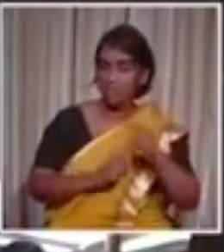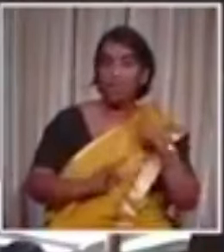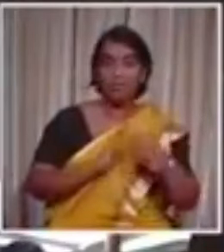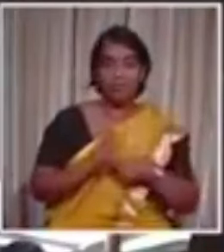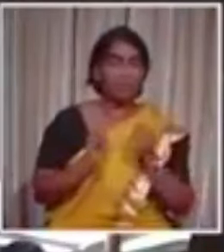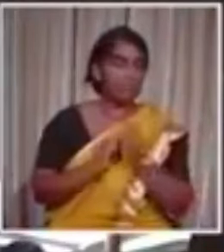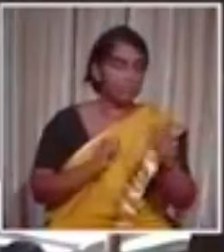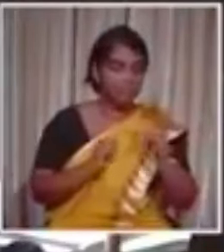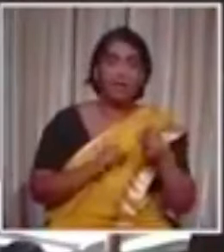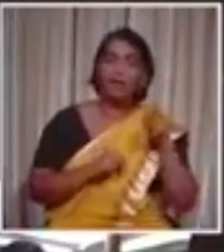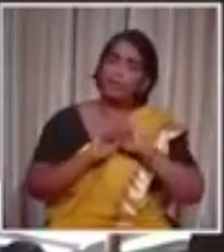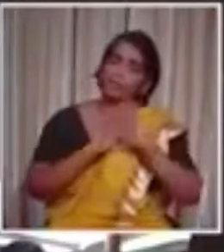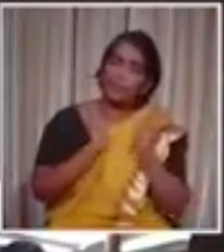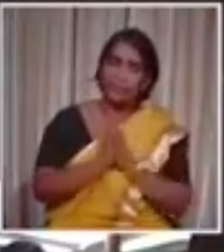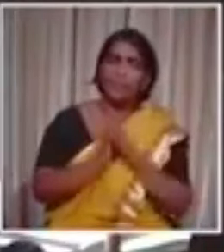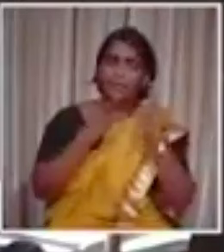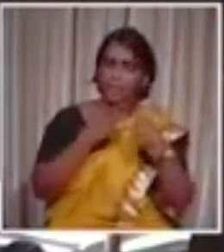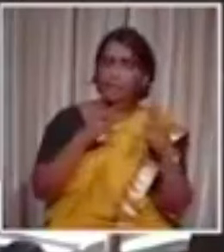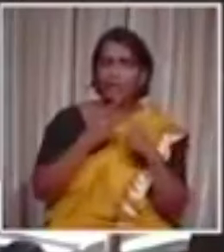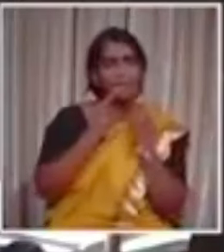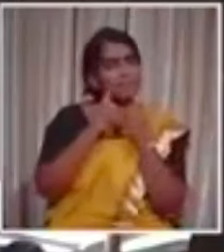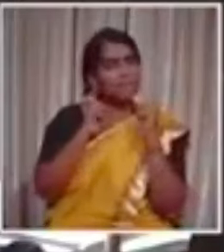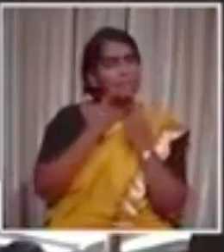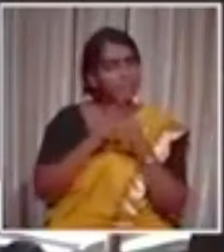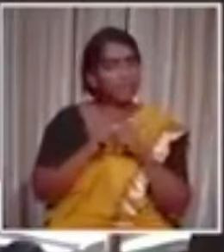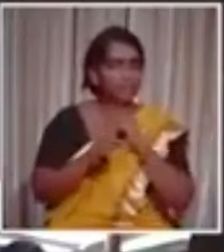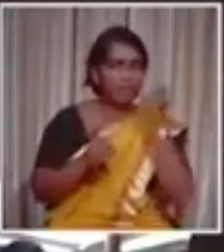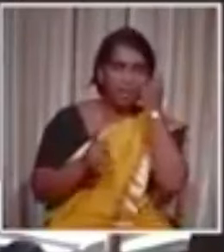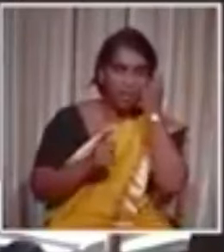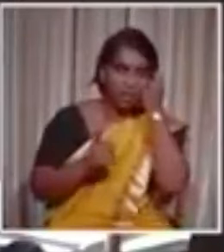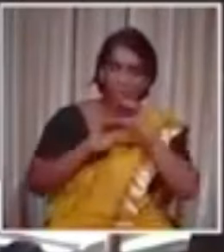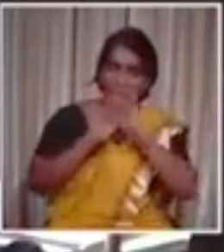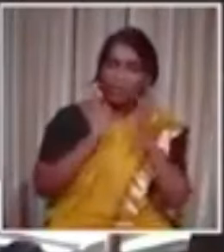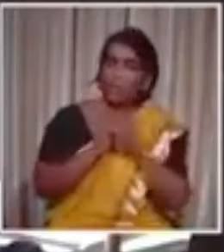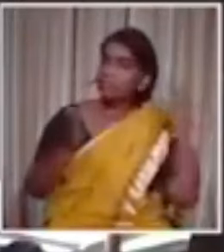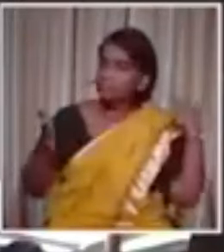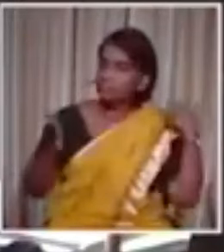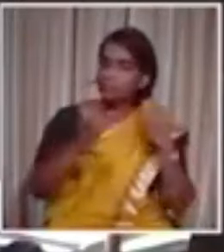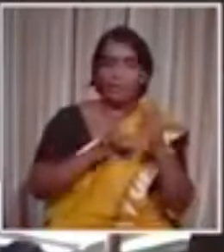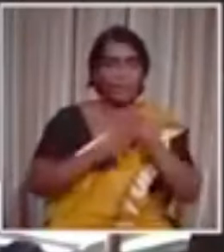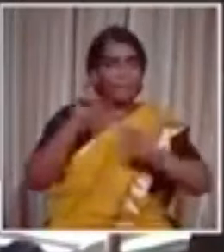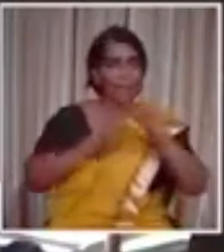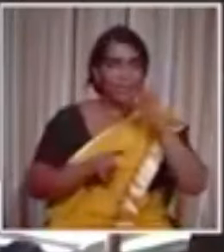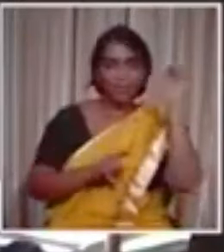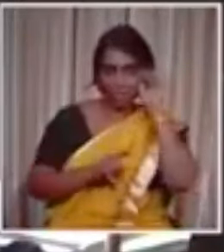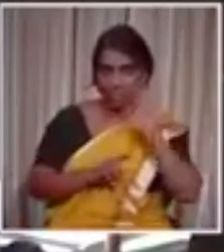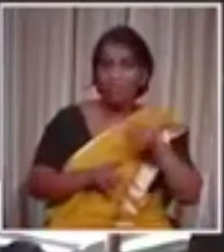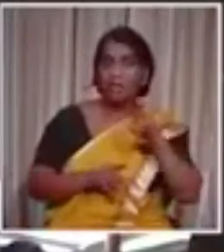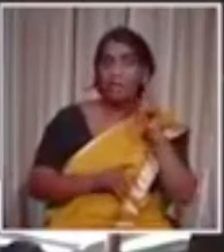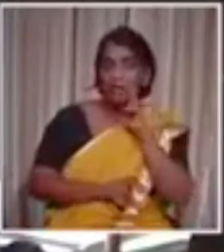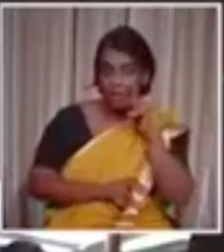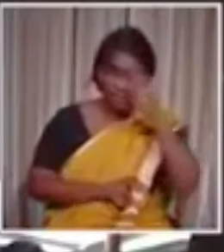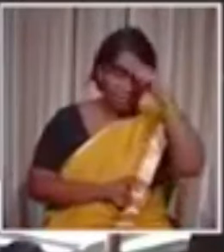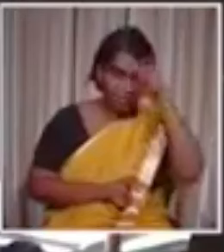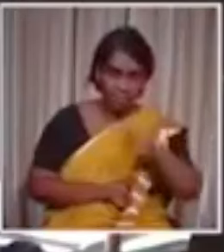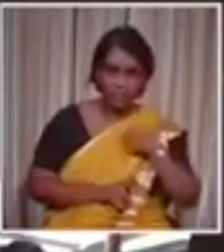පත් කරමු. මේ ආදී විවිධ සංකල්ප යෝජනා අපි දීර්ඝ කාලයක් මේ පාර්ලිමේන්තුව අහලා තිබෙනවා. මේ රනිල් වික්‍රමසිංහ මහත්මයා